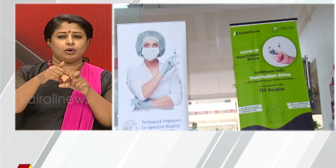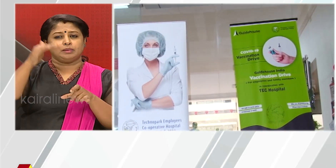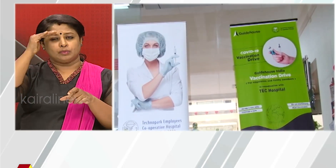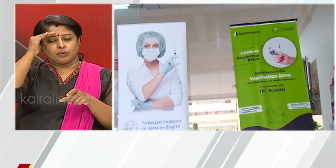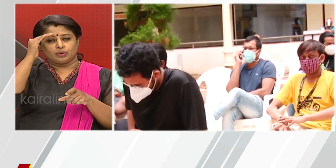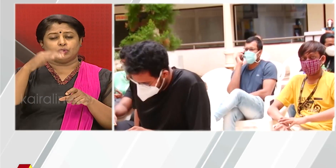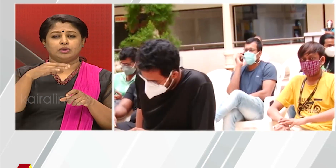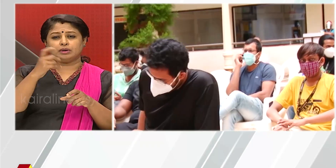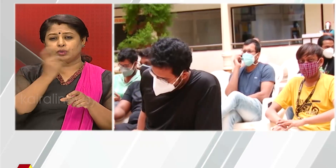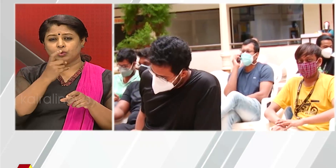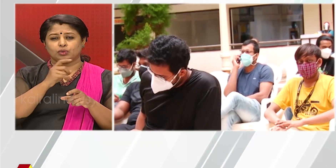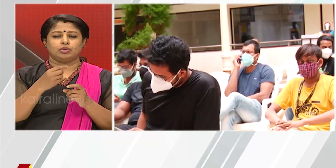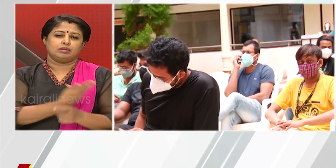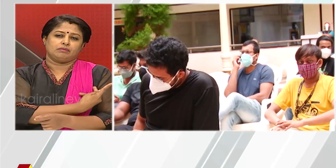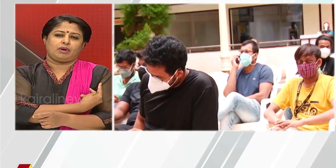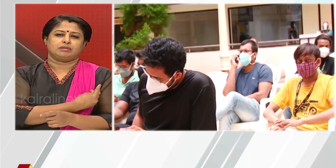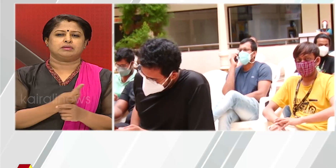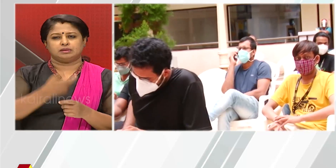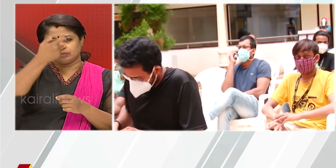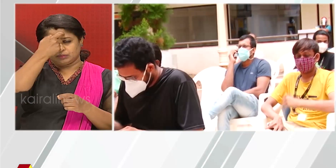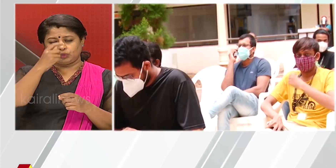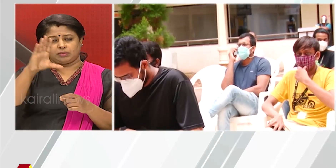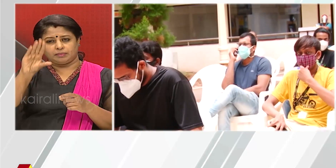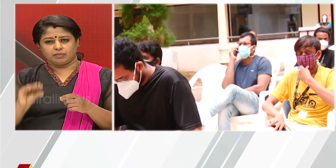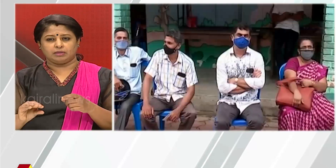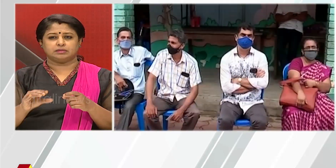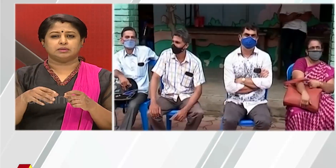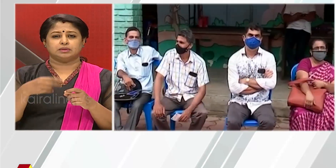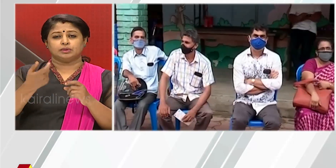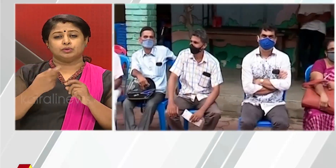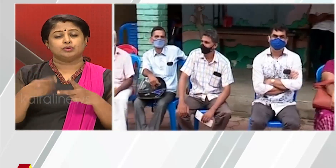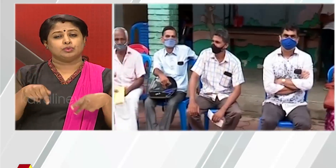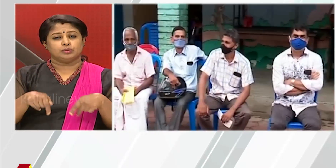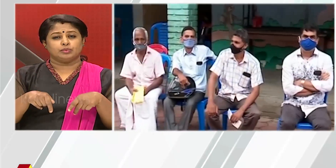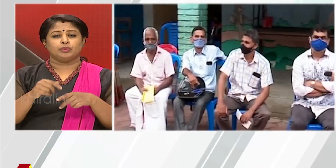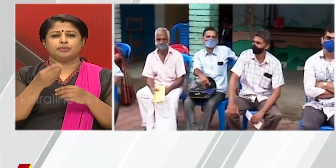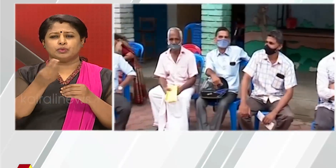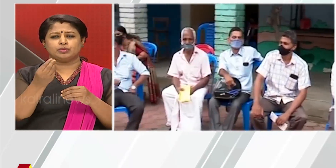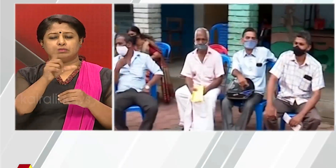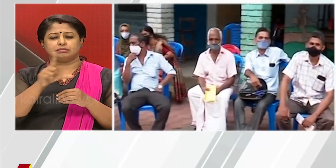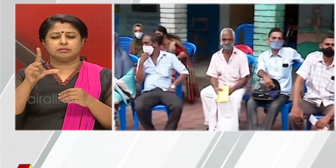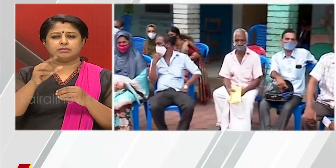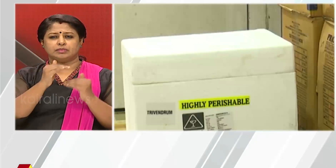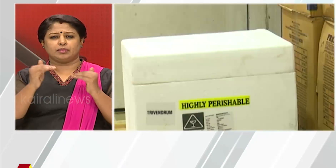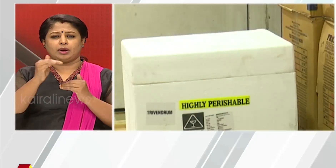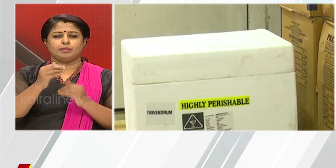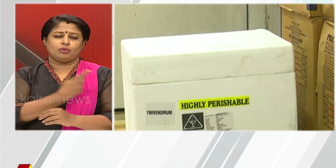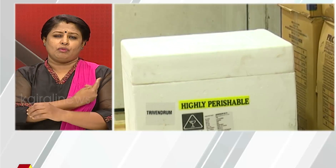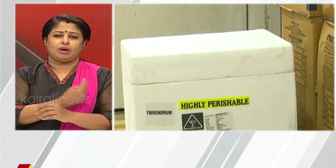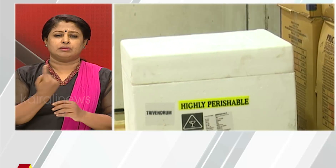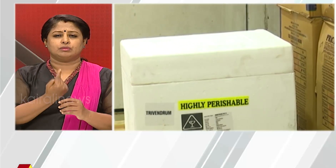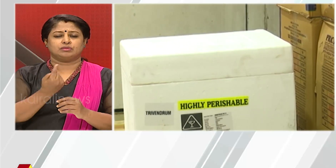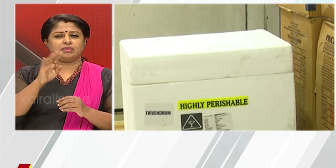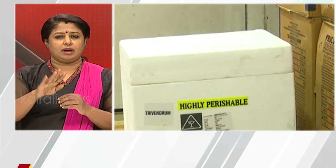ഇതോടെ വാക്സിനേഷൻ പ്രതിസന്ധിയിലായി. സംസ്ഥാനത്തിന് 1.4 ലക്ഷത്തോളം ഡോസ് വാക്സിൻ മാത്രമാണ് ശേഷിക്കുന്നത്. എത്രയും